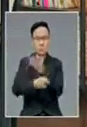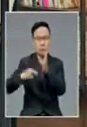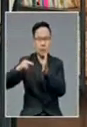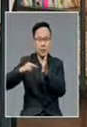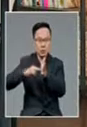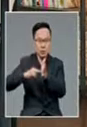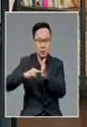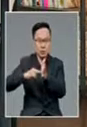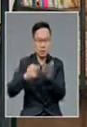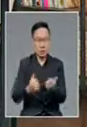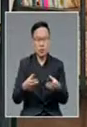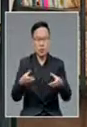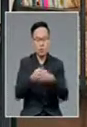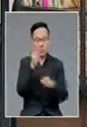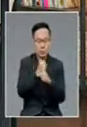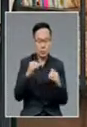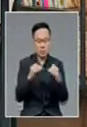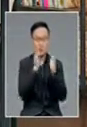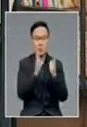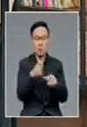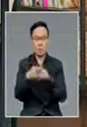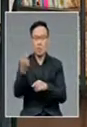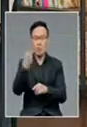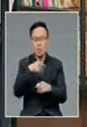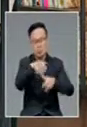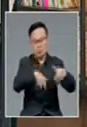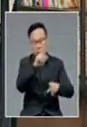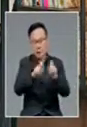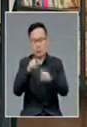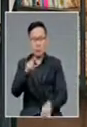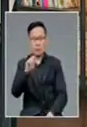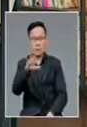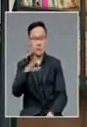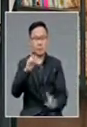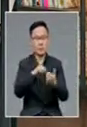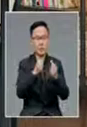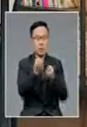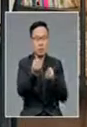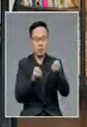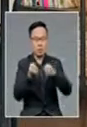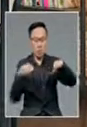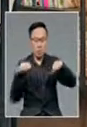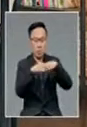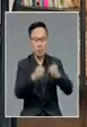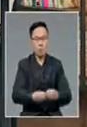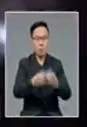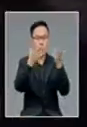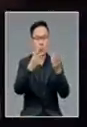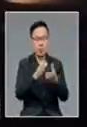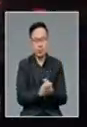ข้อมูลที่น่าสนใจอีกแล้วมีผู้เสียชีวิตอย่างน้อย25รายจากเหตุระเบิดรถยนต์ที่เกิดขึ้นในจังหวัดอิดลิบของซีเรียค่